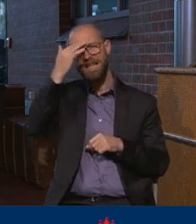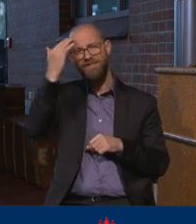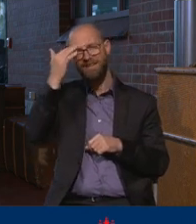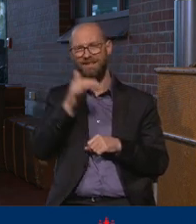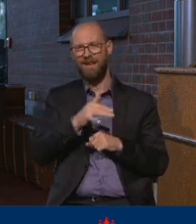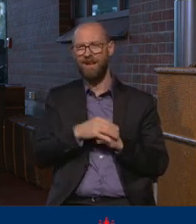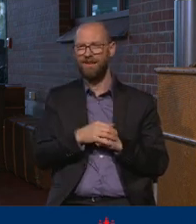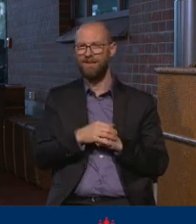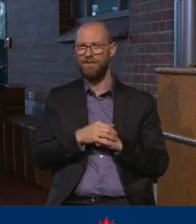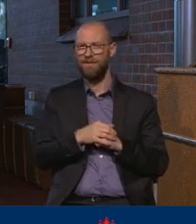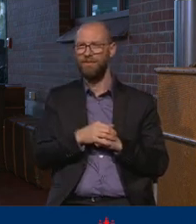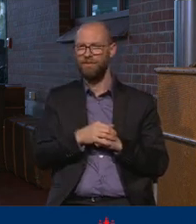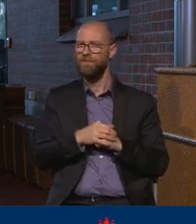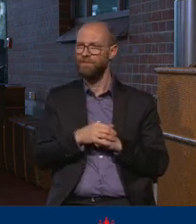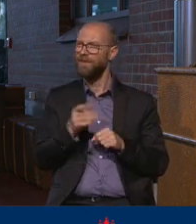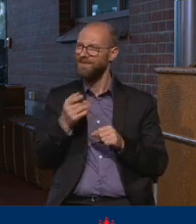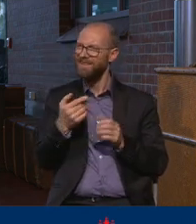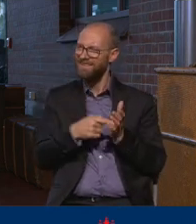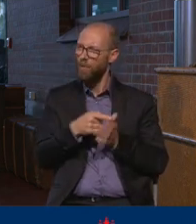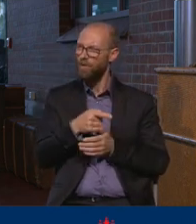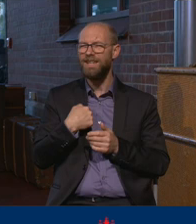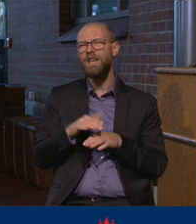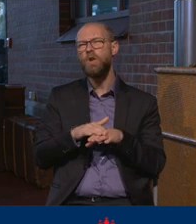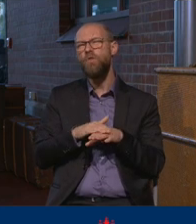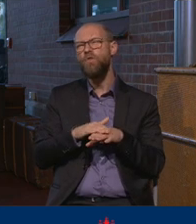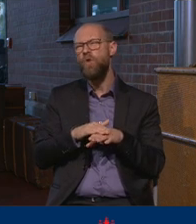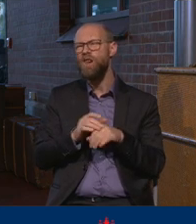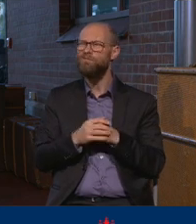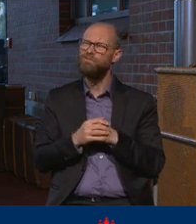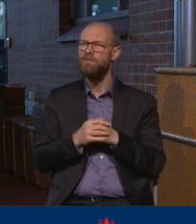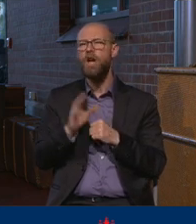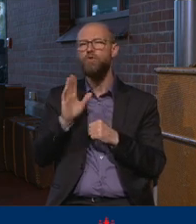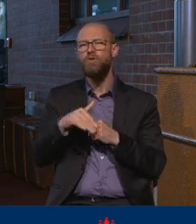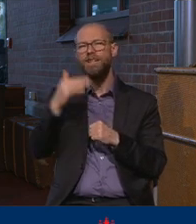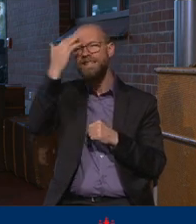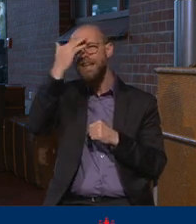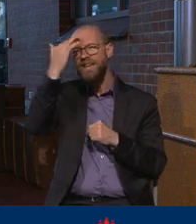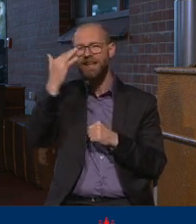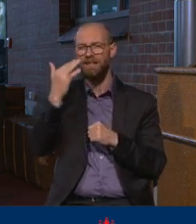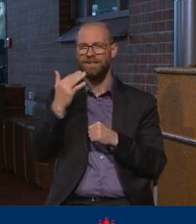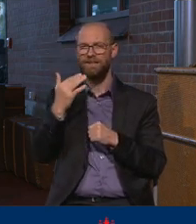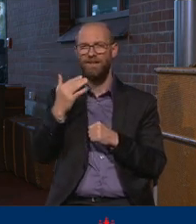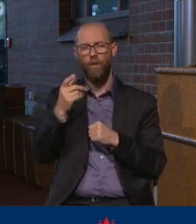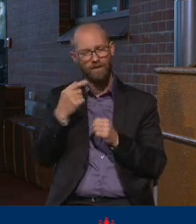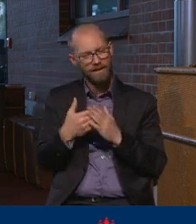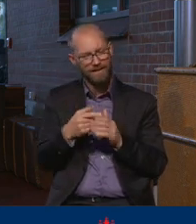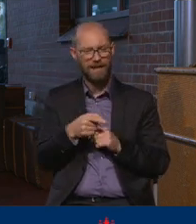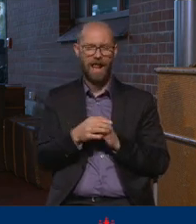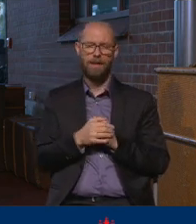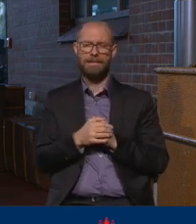hat und das ist genau das ich habe das gefühl man hat dann schlechtes gewissen und genau deswegen muss man